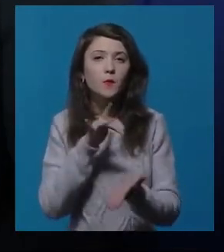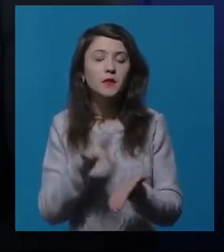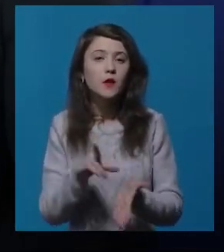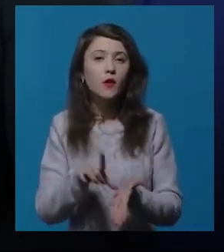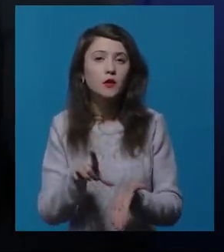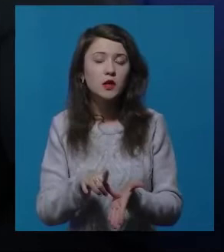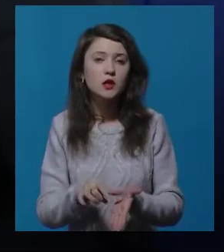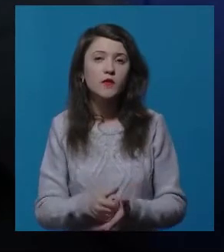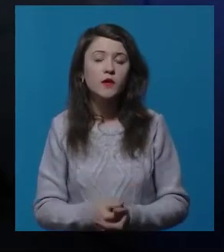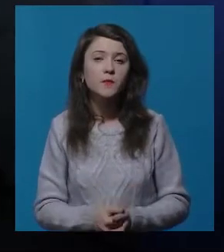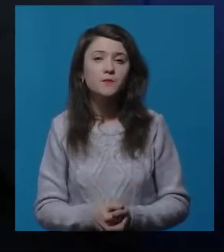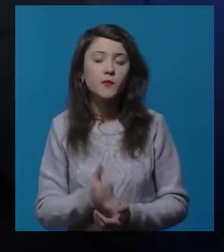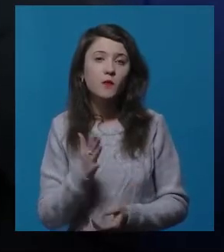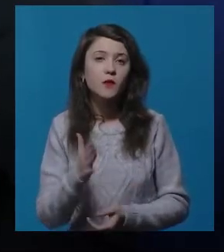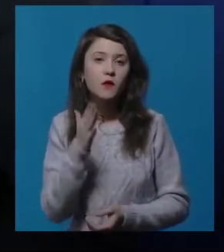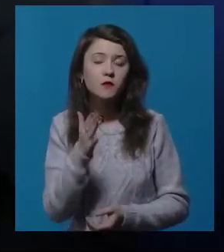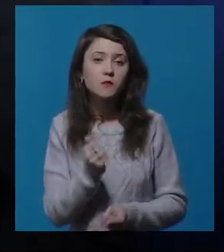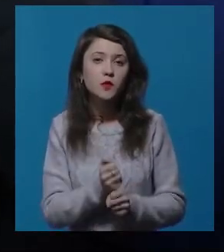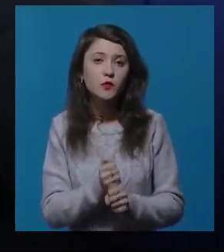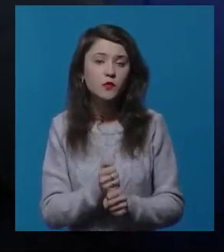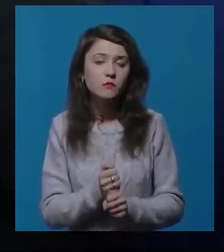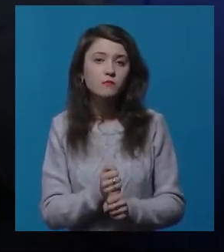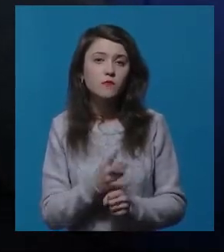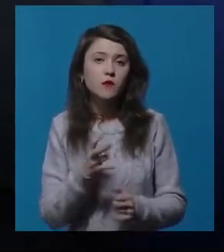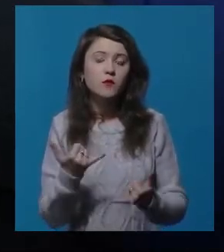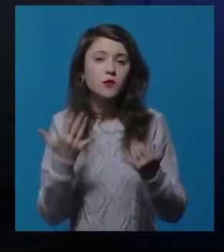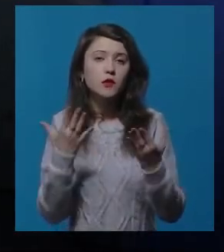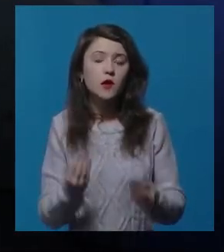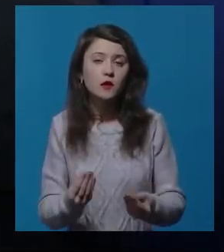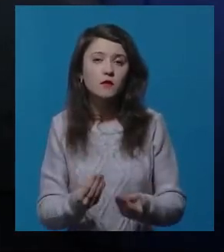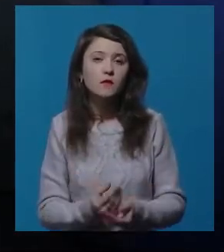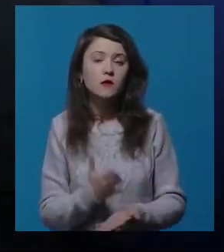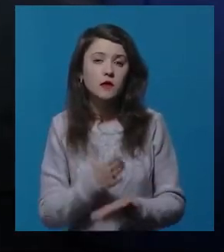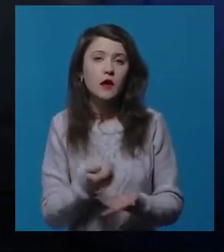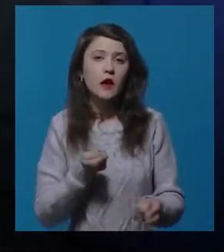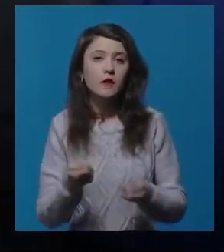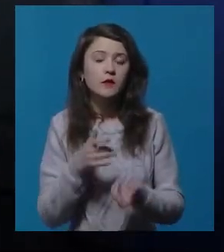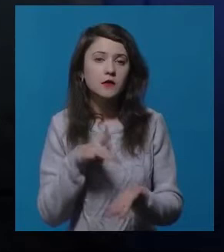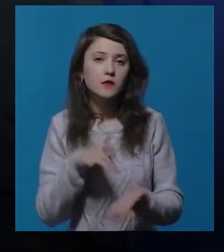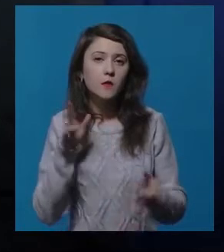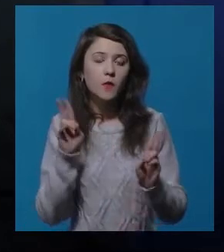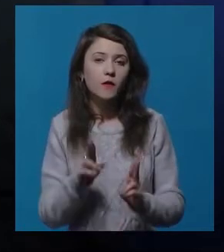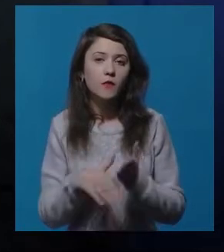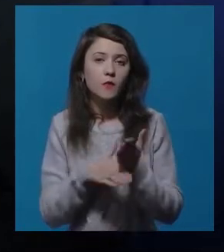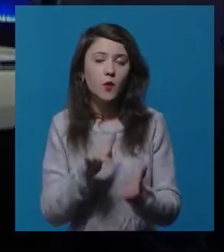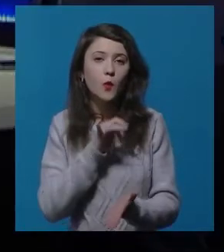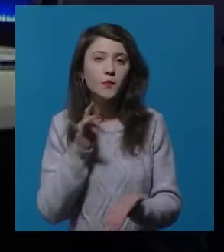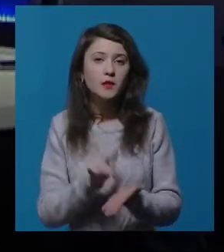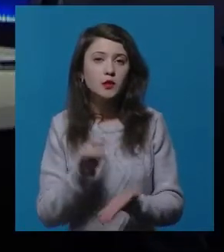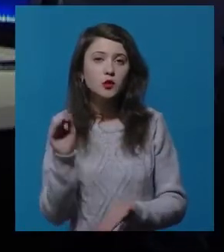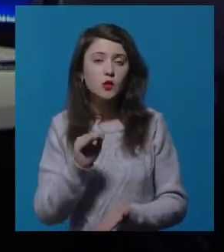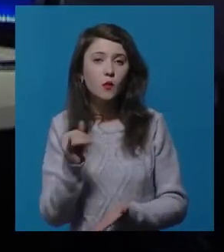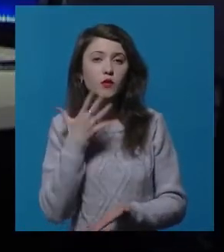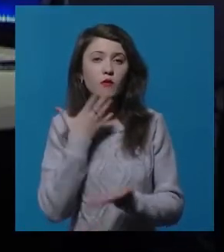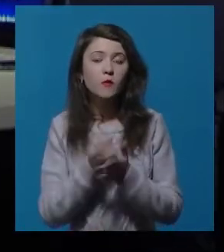наприклад. І в подальшому, працюючи там, і на сьогоднішній день є керівником центру правової допомоги в місті Житомир. Та у своєму звіті